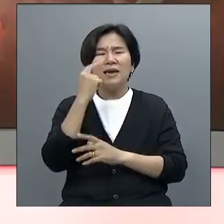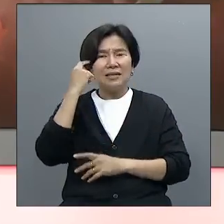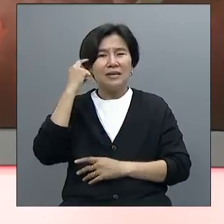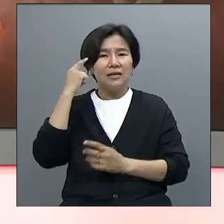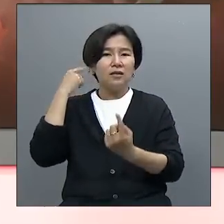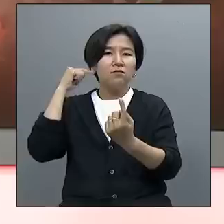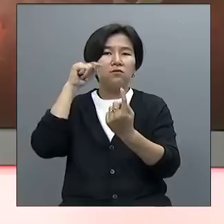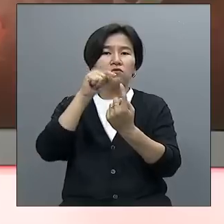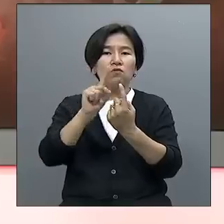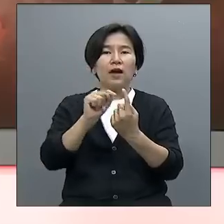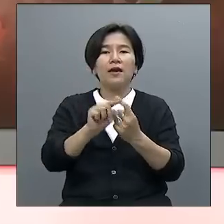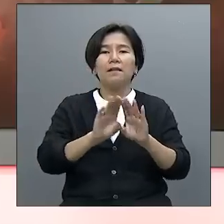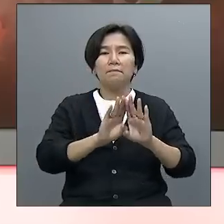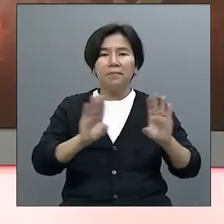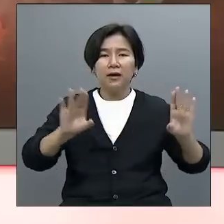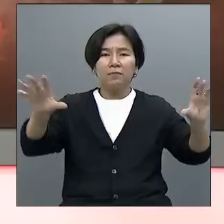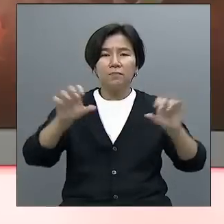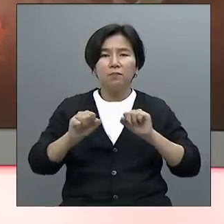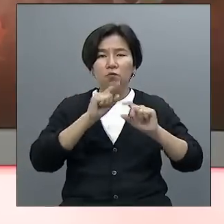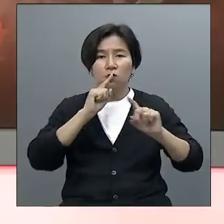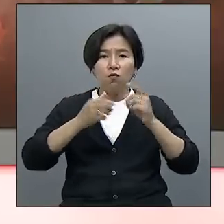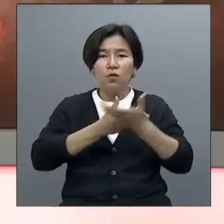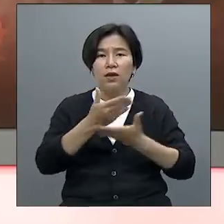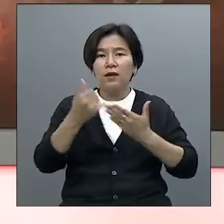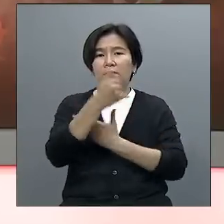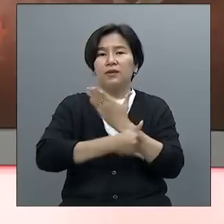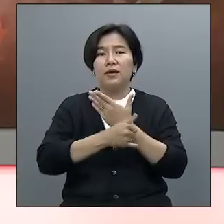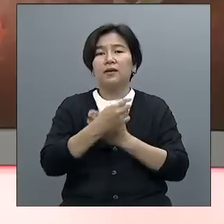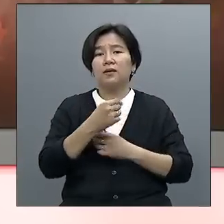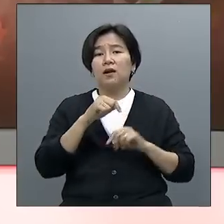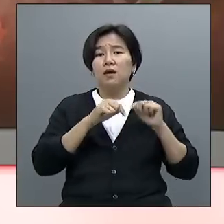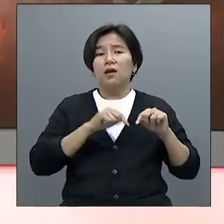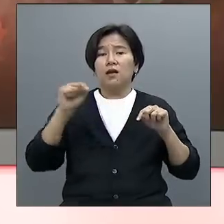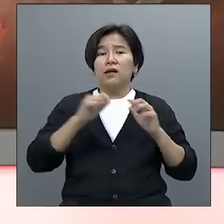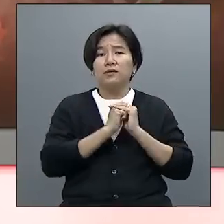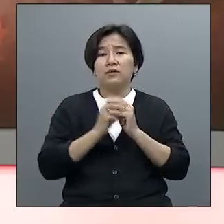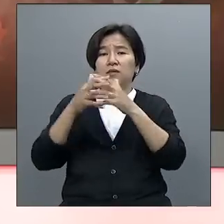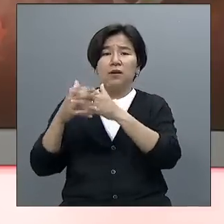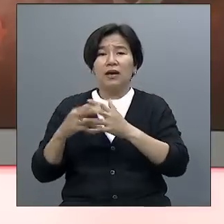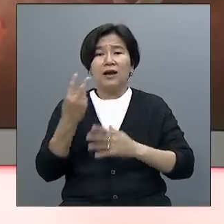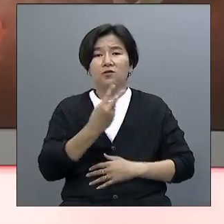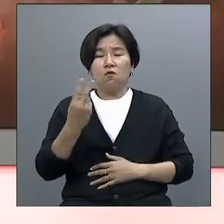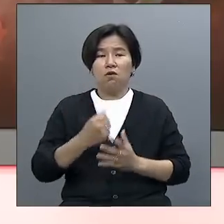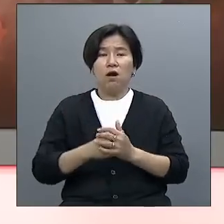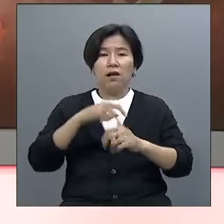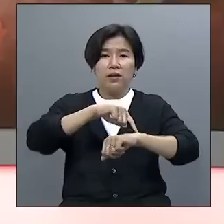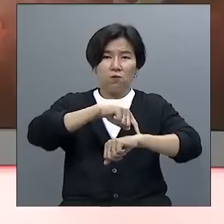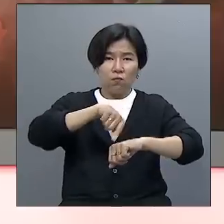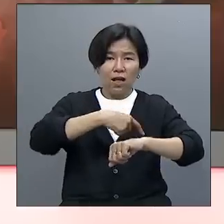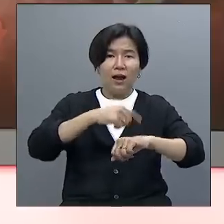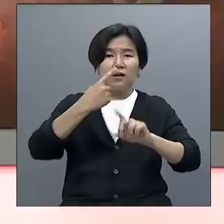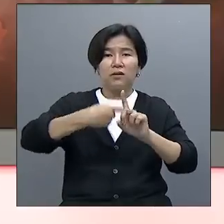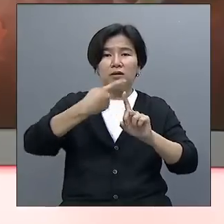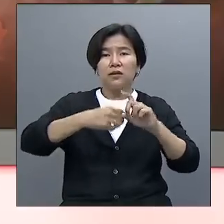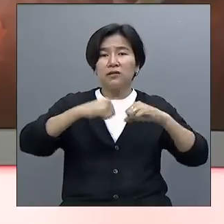ในการเปิดพื้นที่พูดคุยสื่อสารกันระหว่างสองมหาอำนาจโลกนะคะหลังจากล่าช้ามานานหลายเดือนค่ะคุณผู้ชมจริงๆ